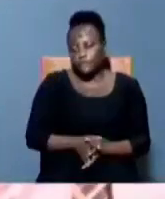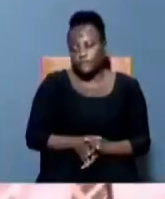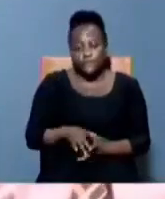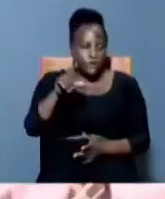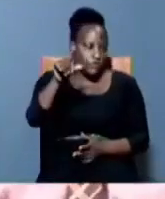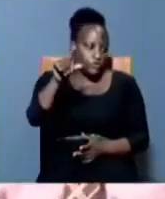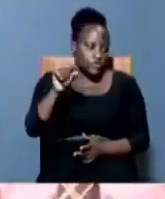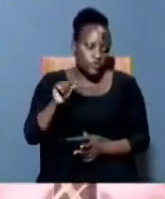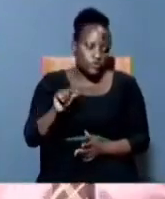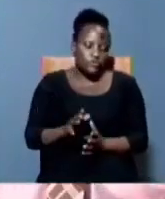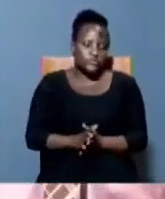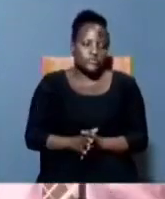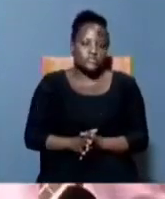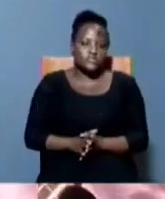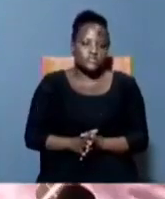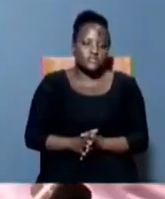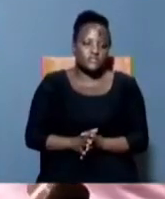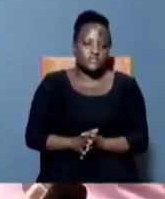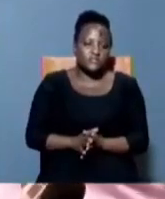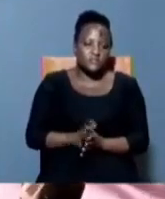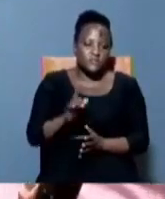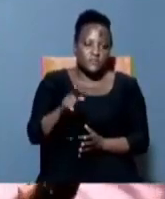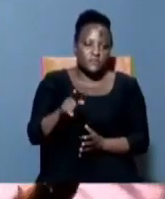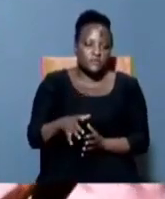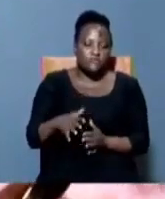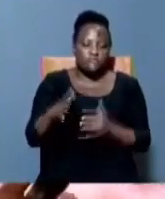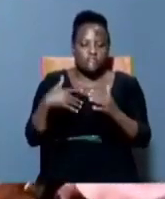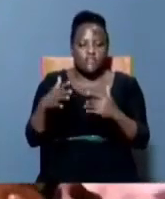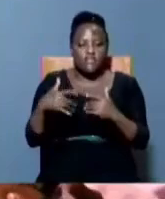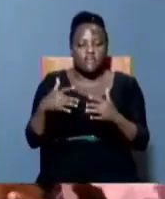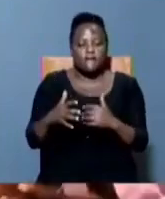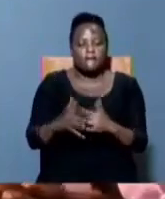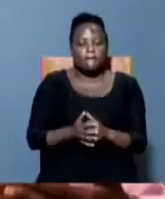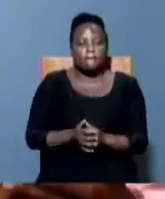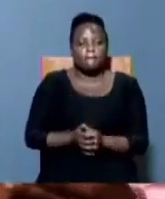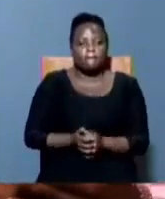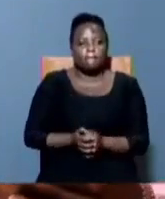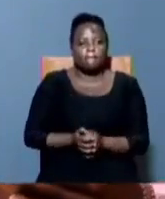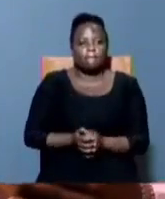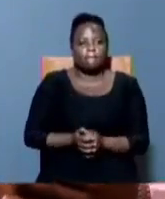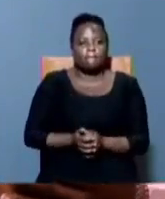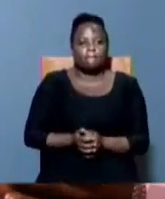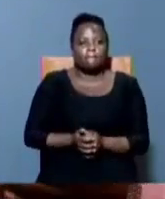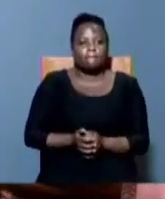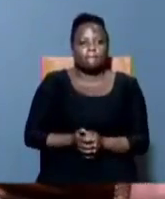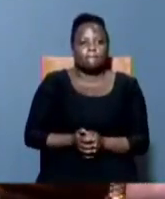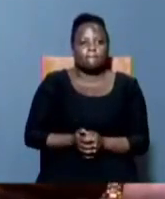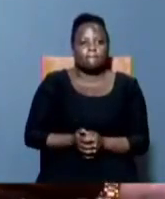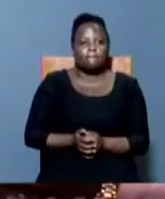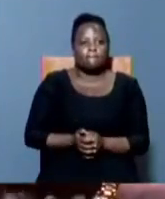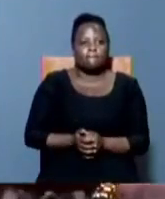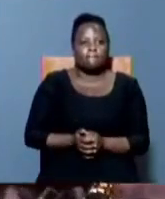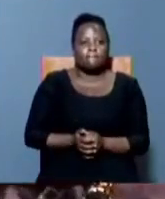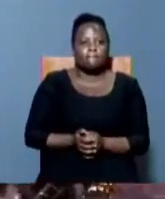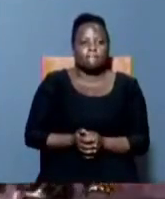uchaguzi ulio fanya. Tembea, tembea. Gharama